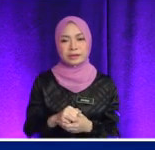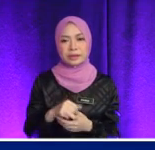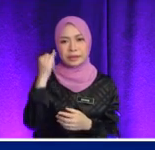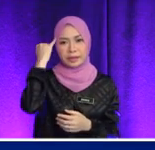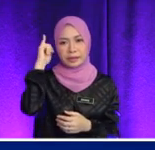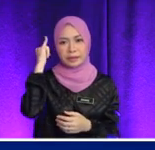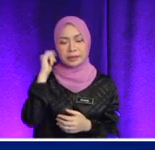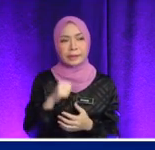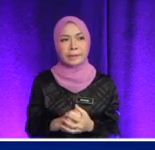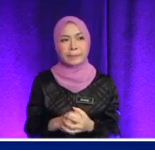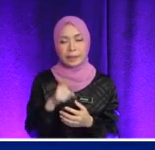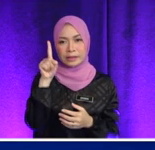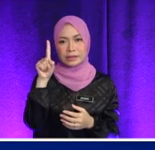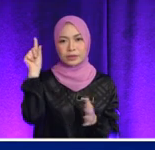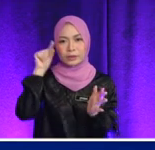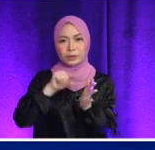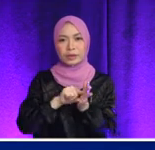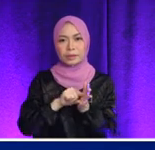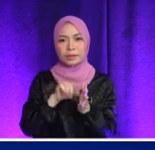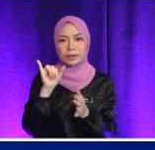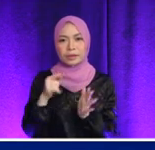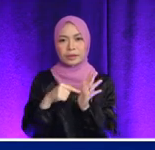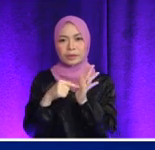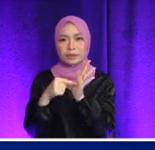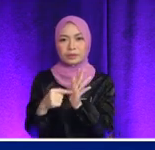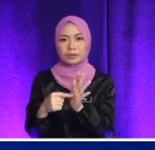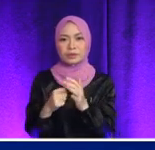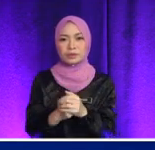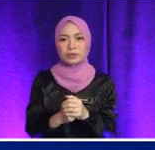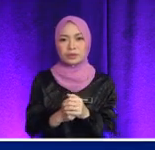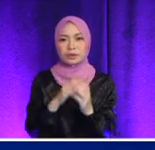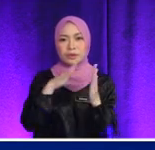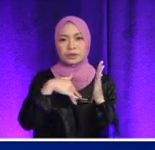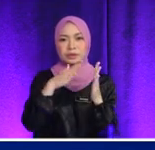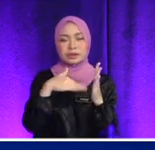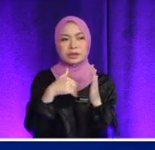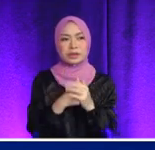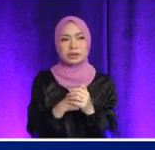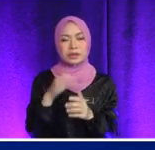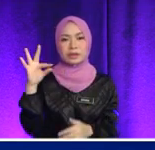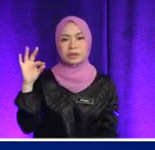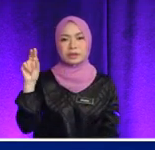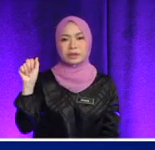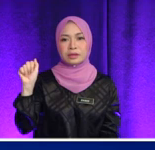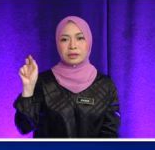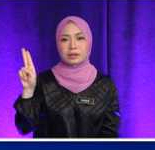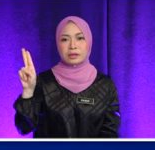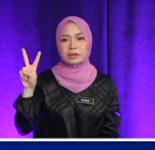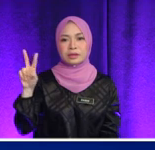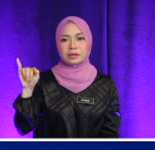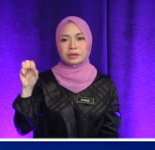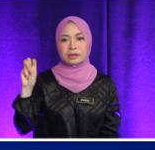catatan aliran mic apakah ciri-ciri yang terdapat pada karya tersebut